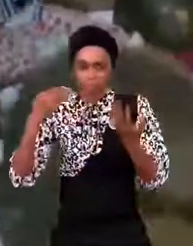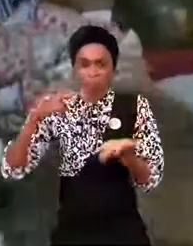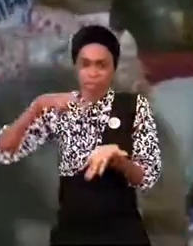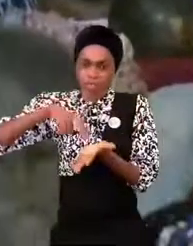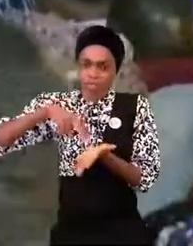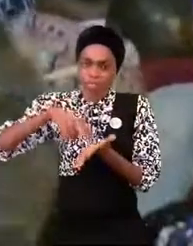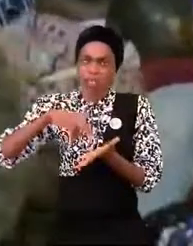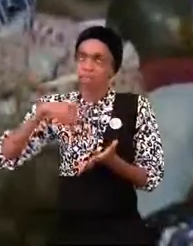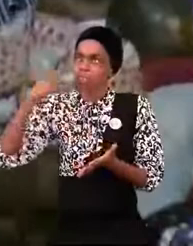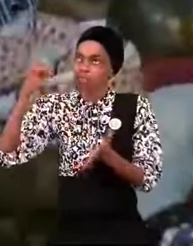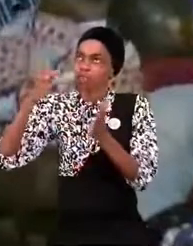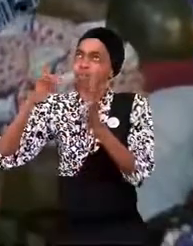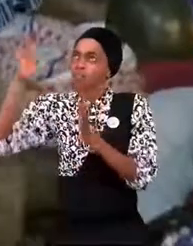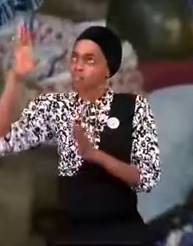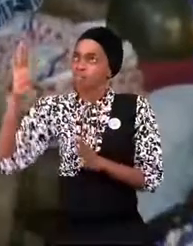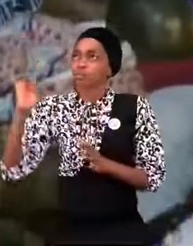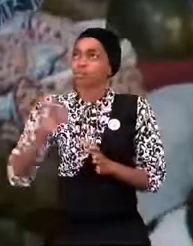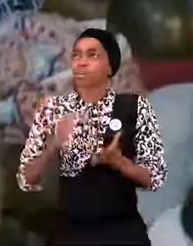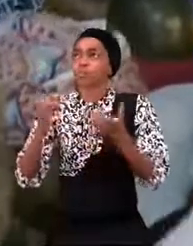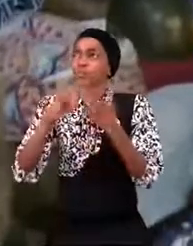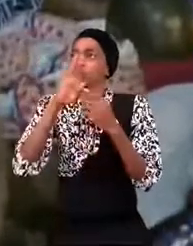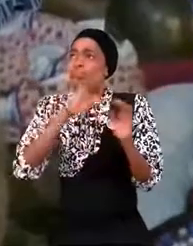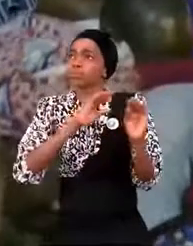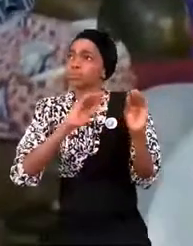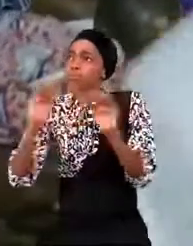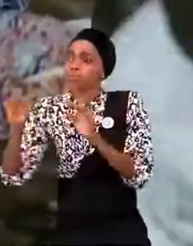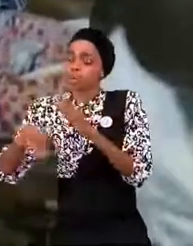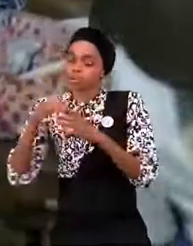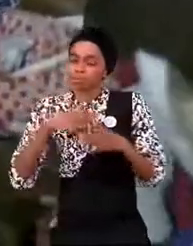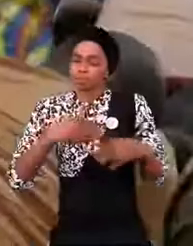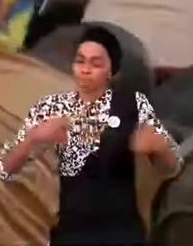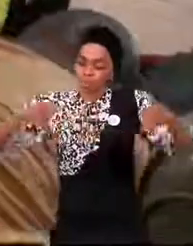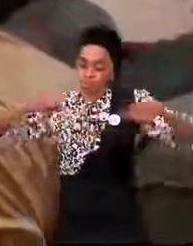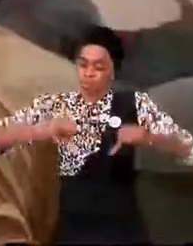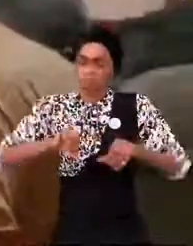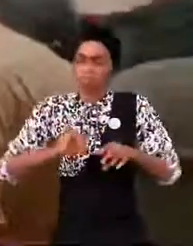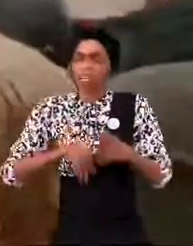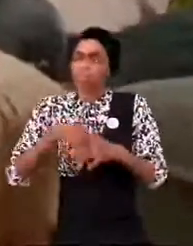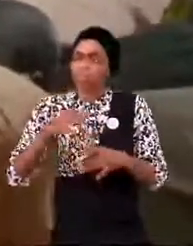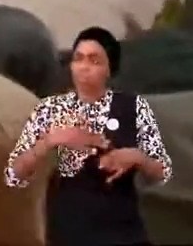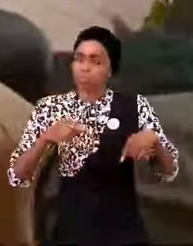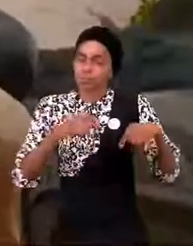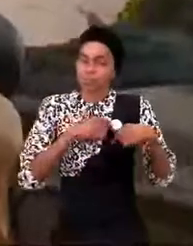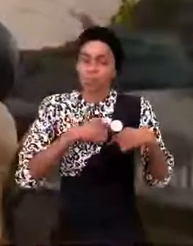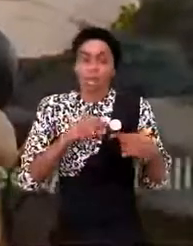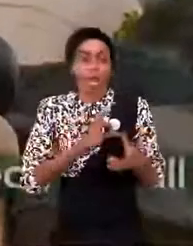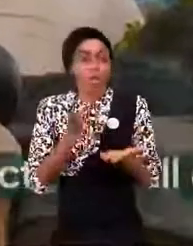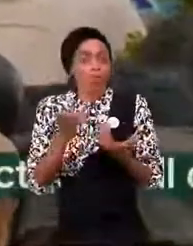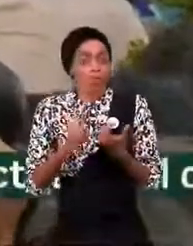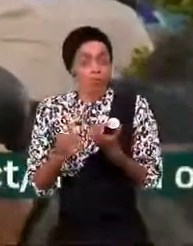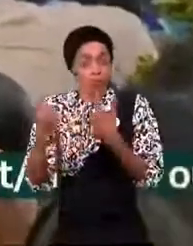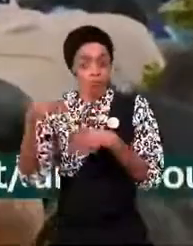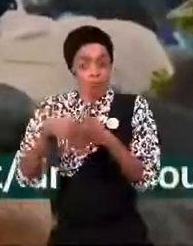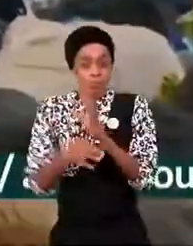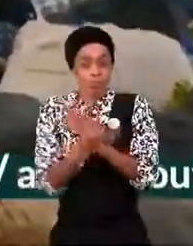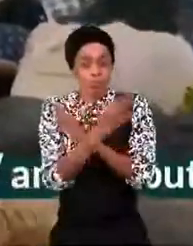ma culpabilité. Je veux sortir de ma condamnation et je veux venir dans la liberté et dans le pardon du Seigneur. Lève